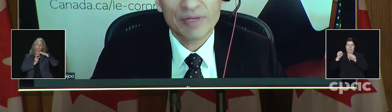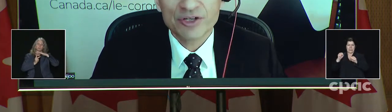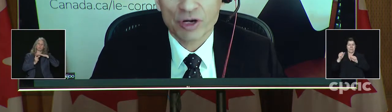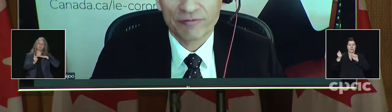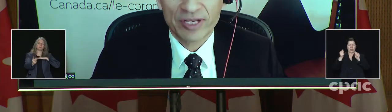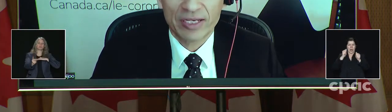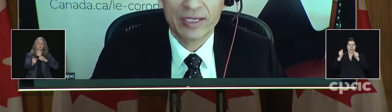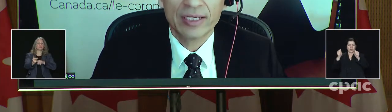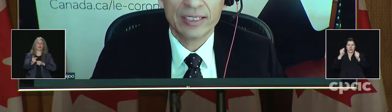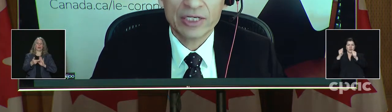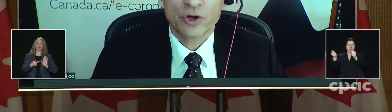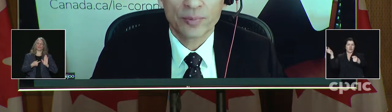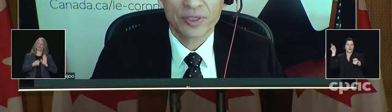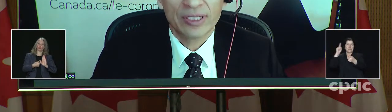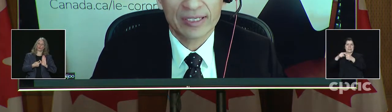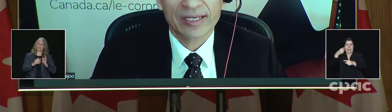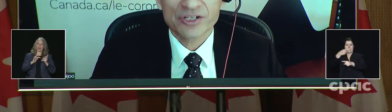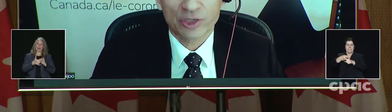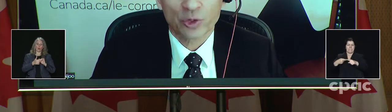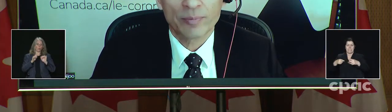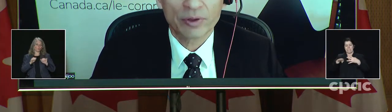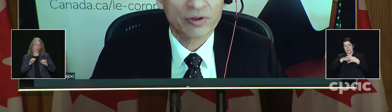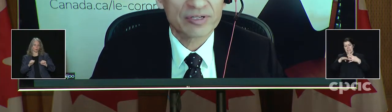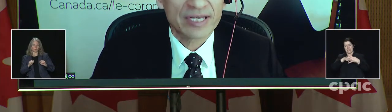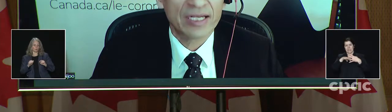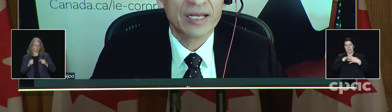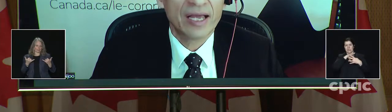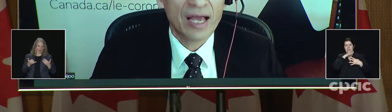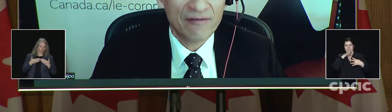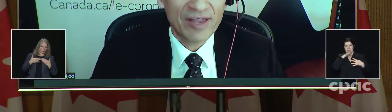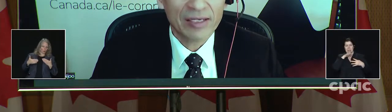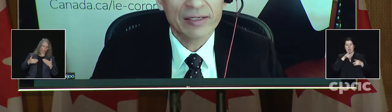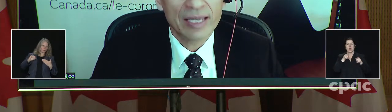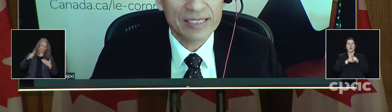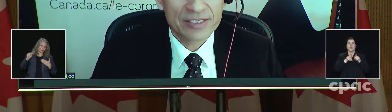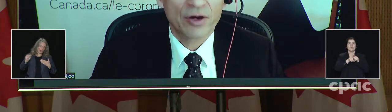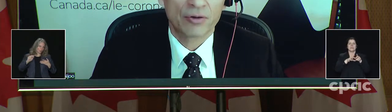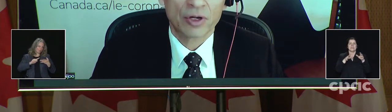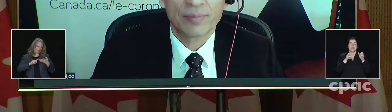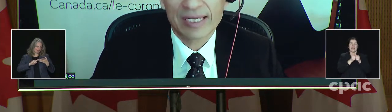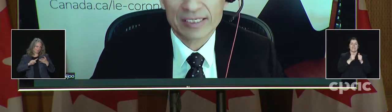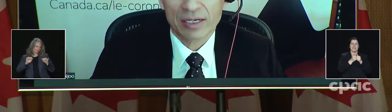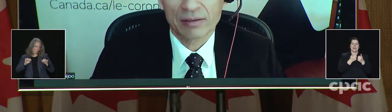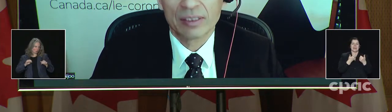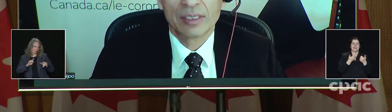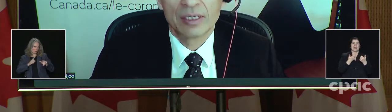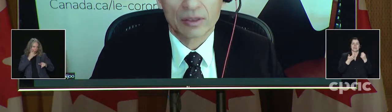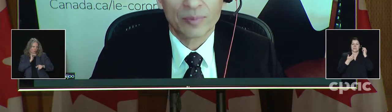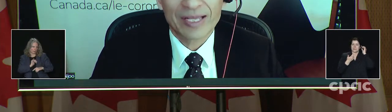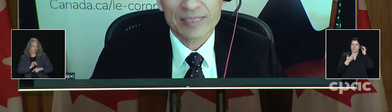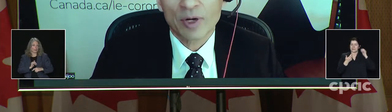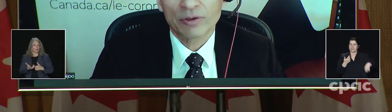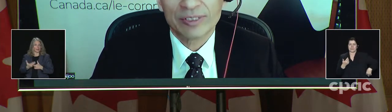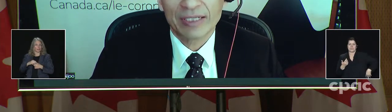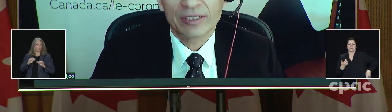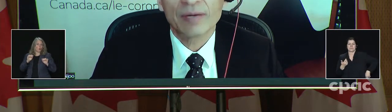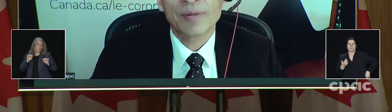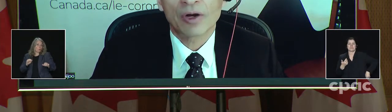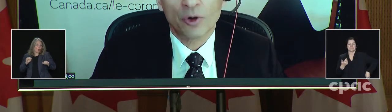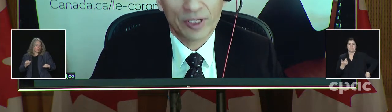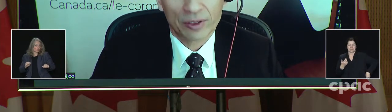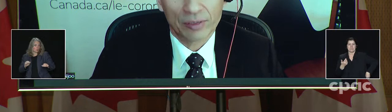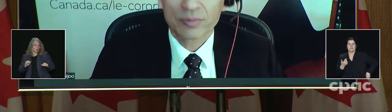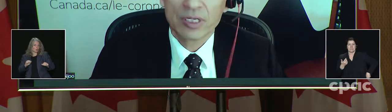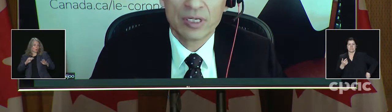la mi-janvier, y compris la trajectoire potentielle avec et sans remplacement de Delta